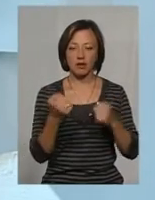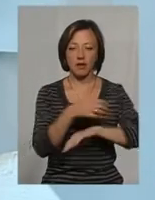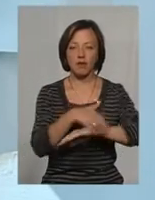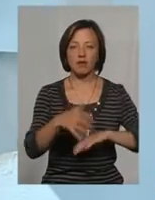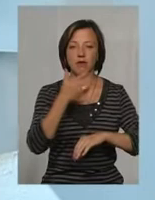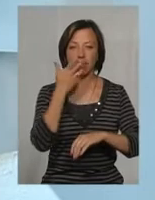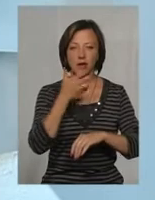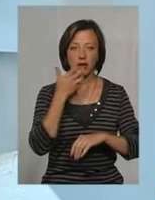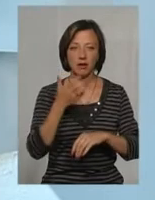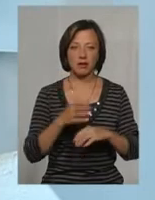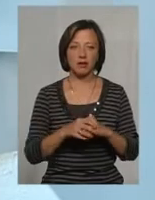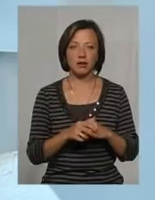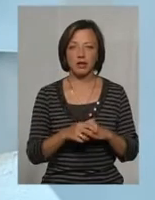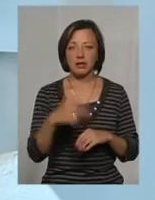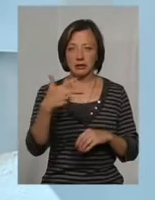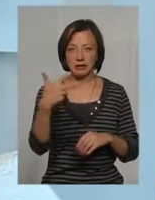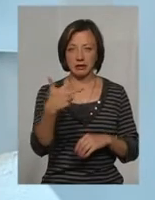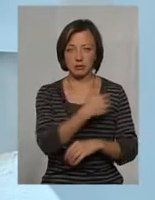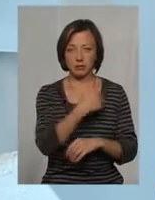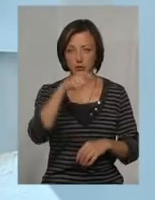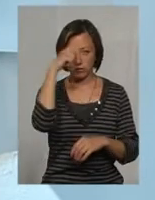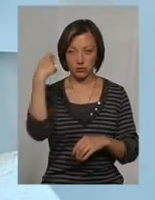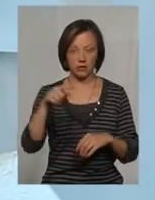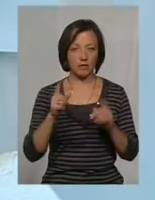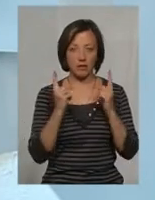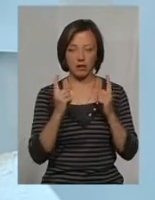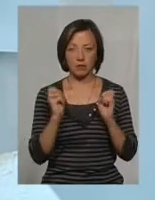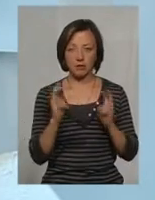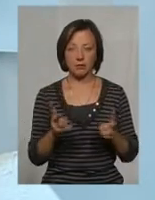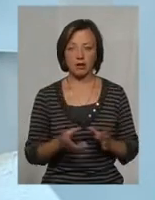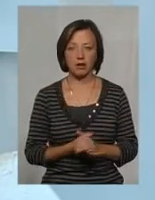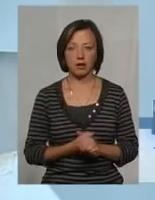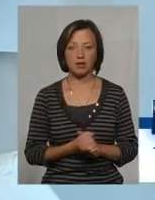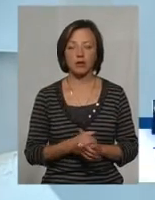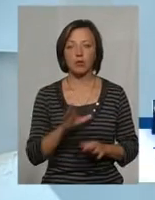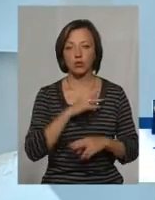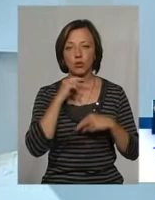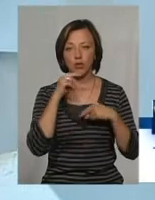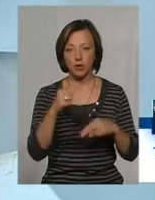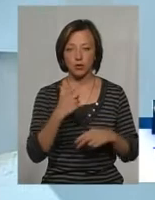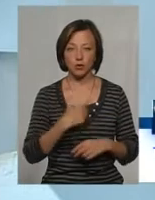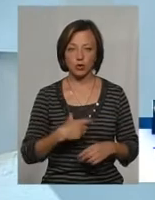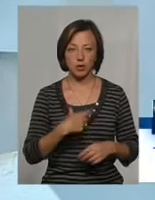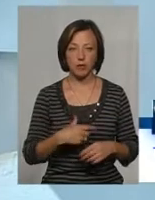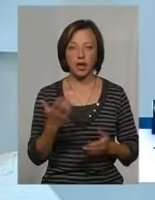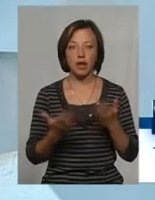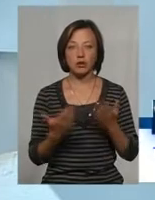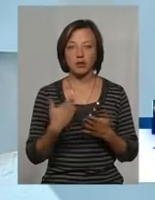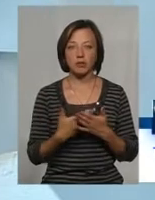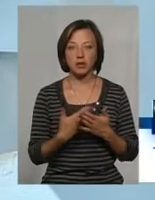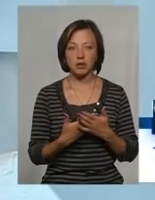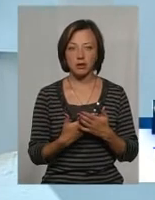а десь в ларьках при 30-градусній жарі. Це вже є дуже велика небезпека – бути уважними до себе. Якщо, до прикладу,